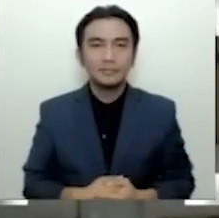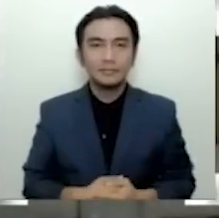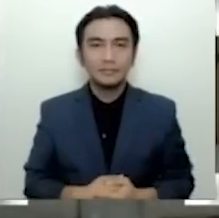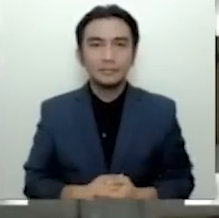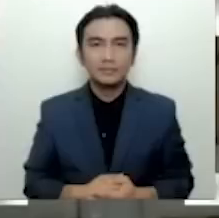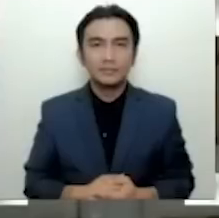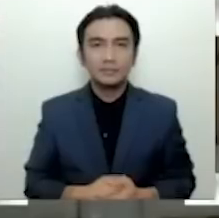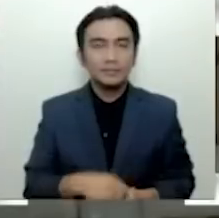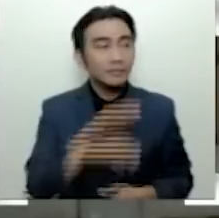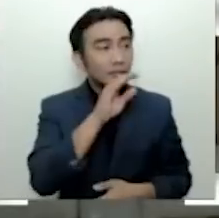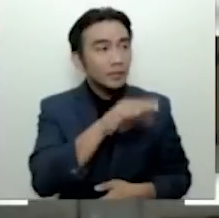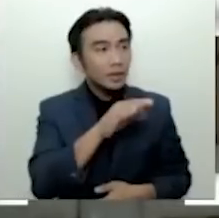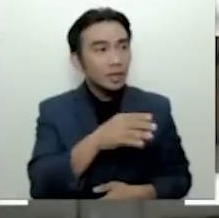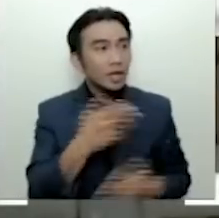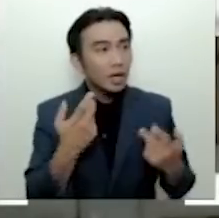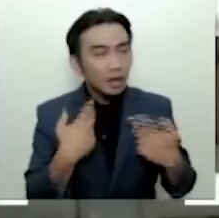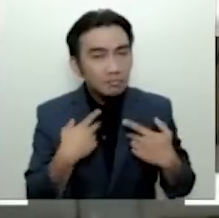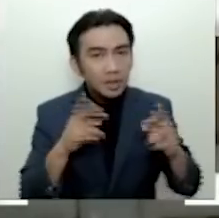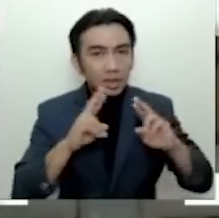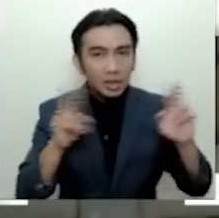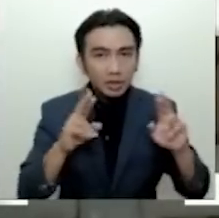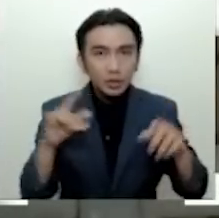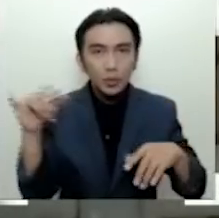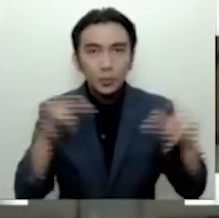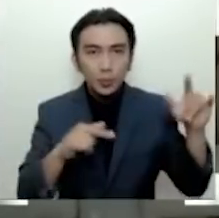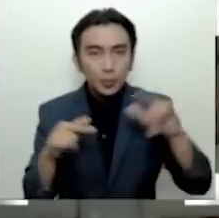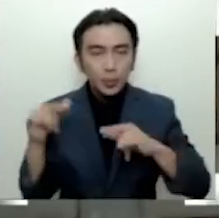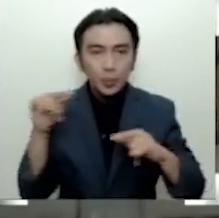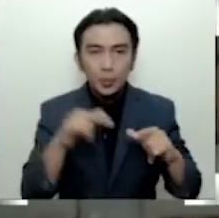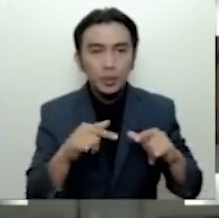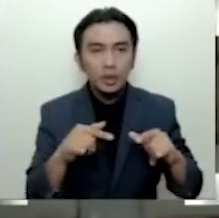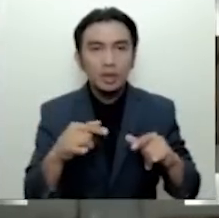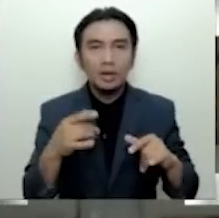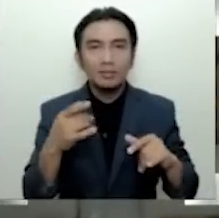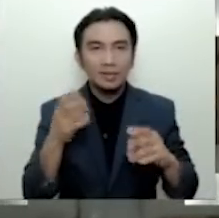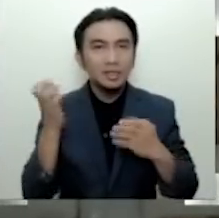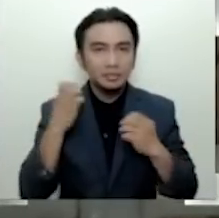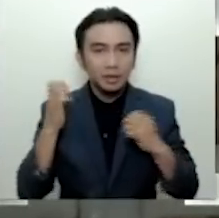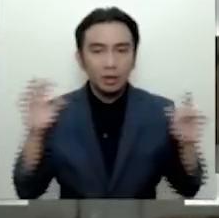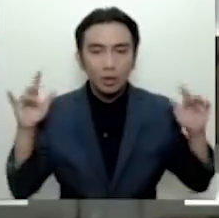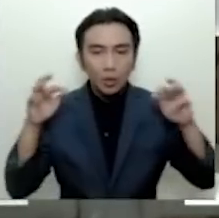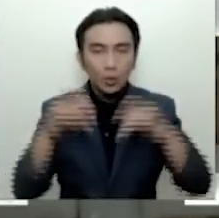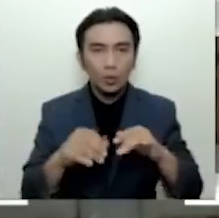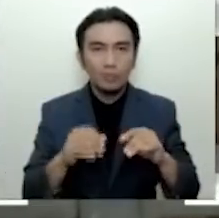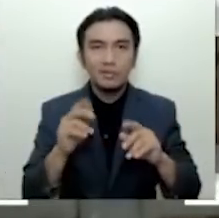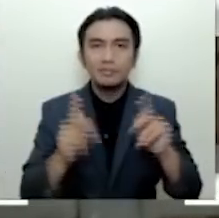Igan, handa na ang mga paliparan sa inaasahang bugso ng mga pasahero ngayong Holy Week break.